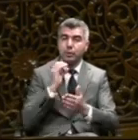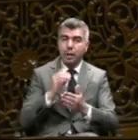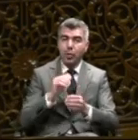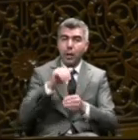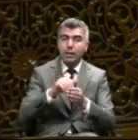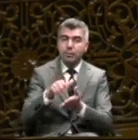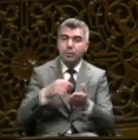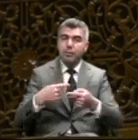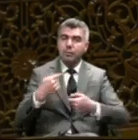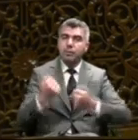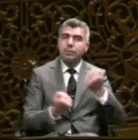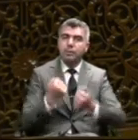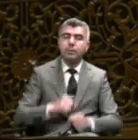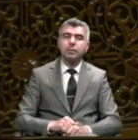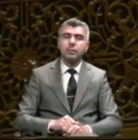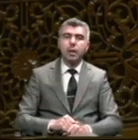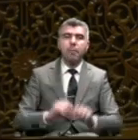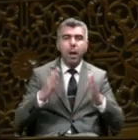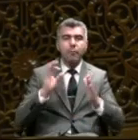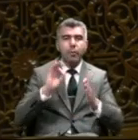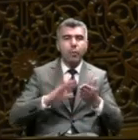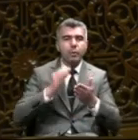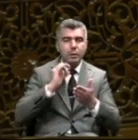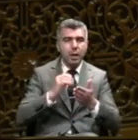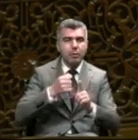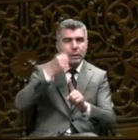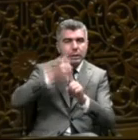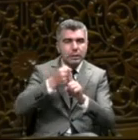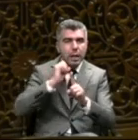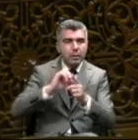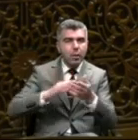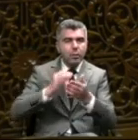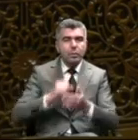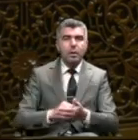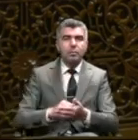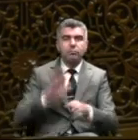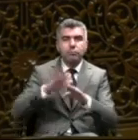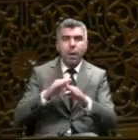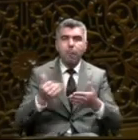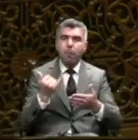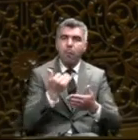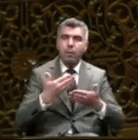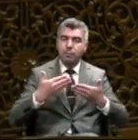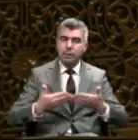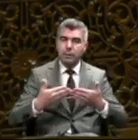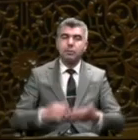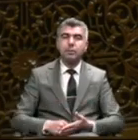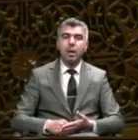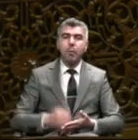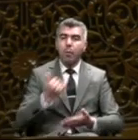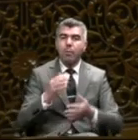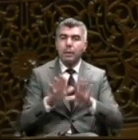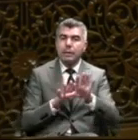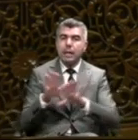الاصاله المعاصره الارشاد بكل ما تقومون به من اصلاحات وندعوكم بهذه المناسبه الى اتخاذ